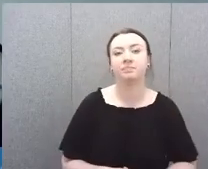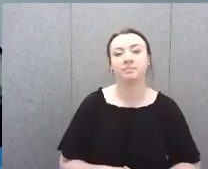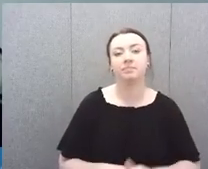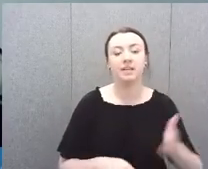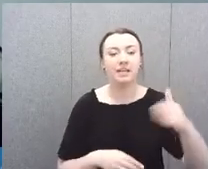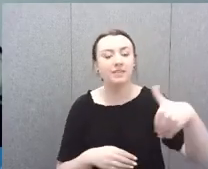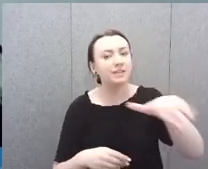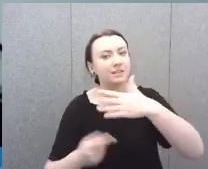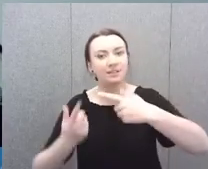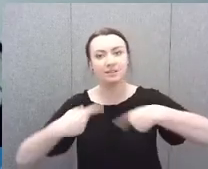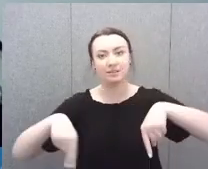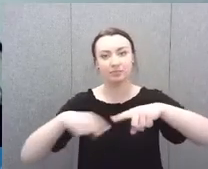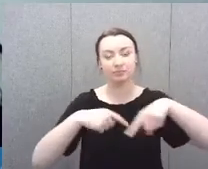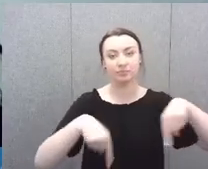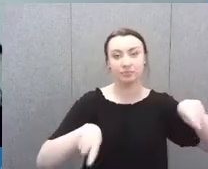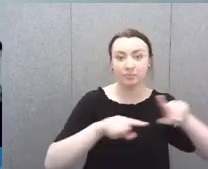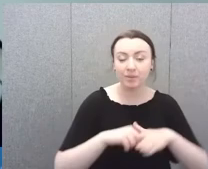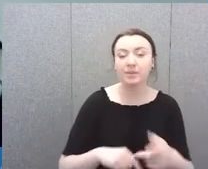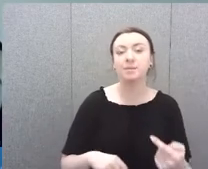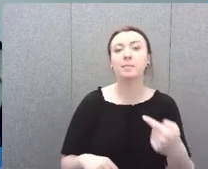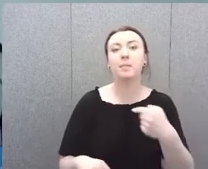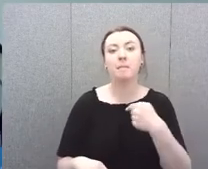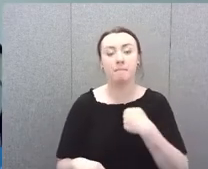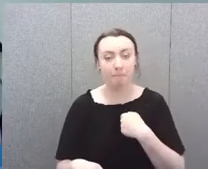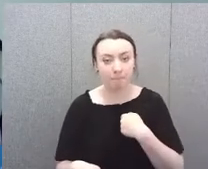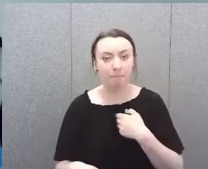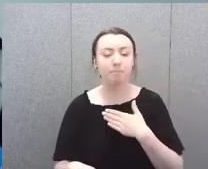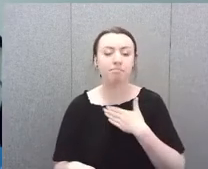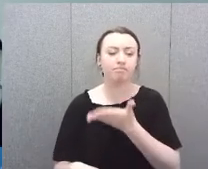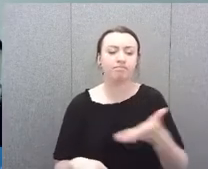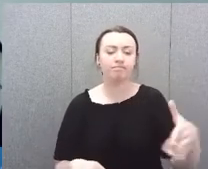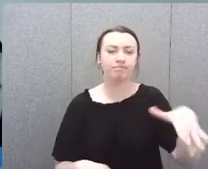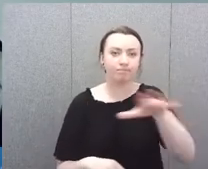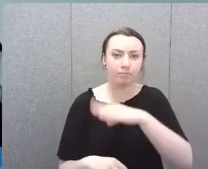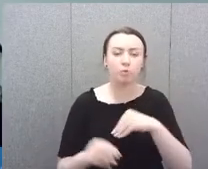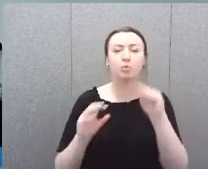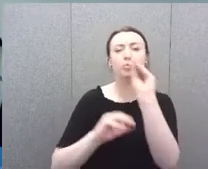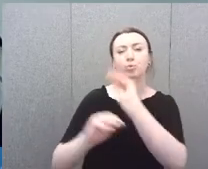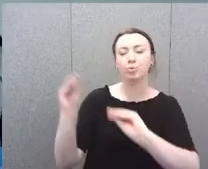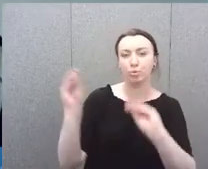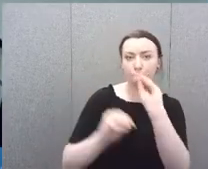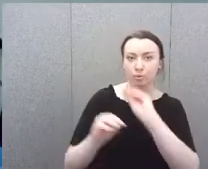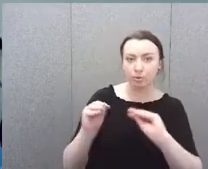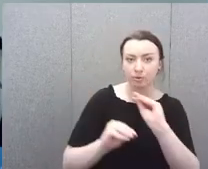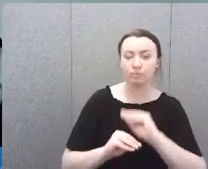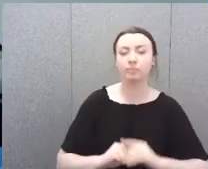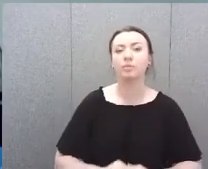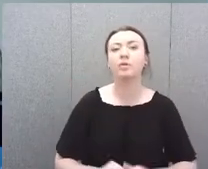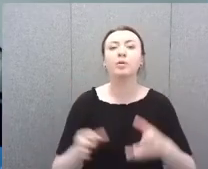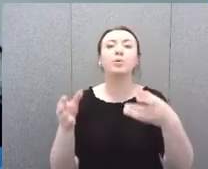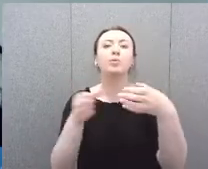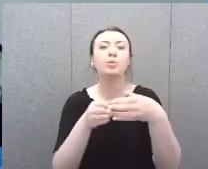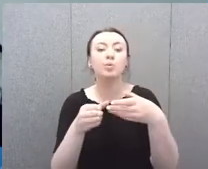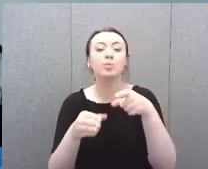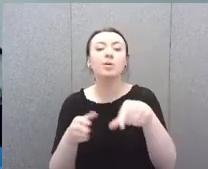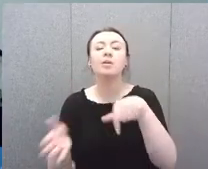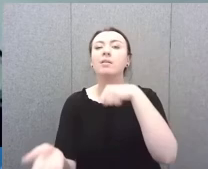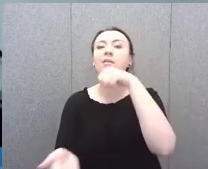представители правительства, неправительственных организаций создали этот форум, и мы уже